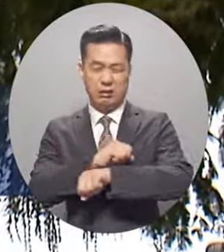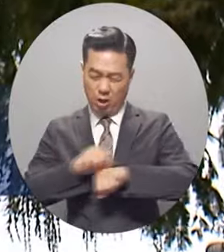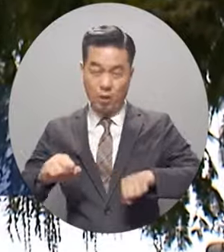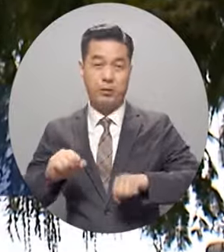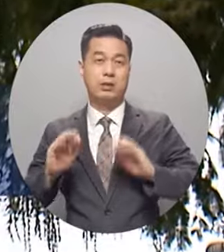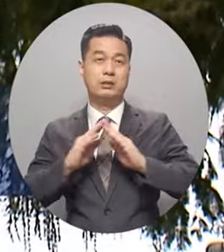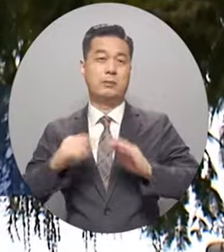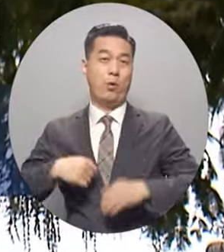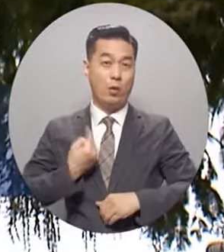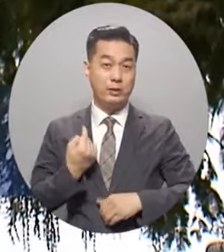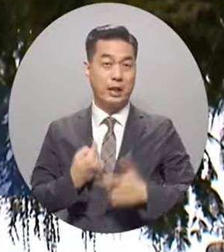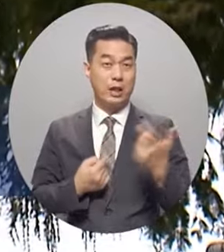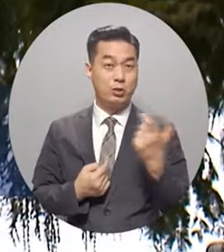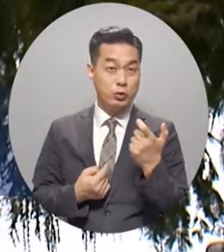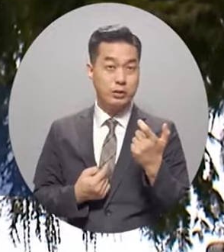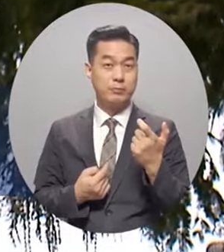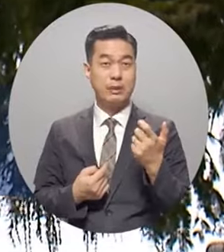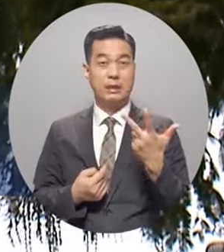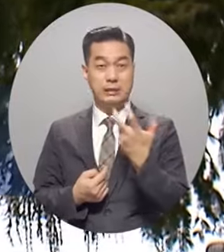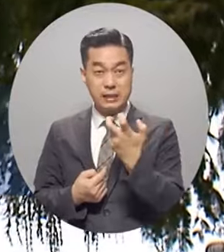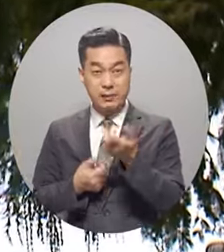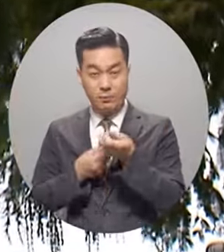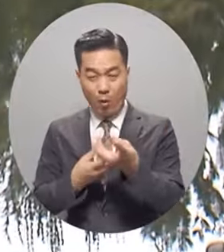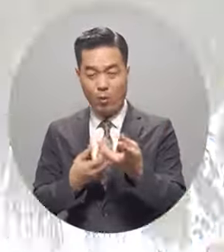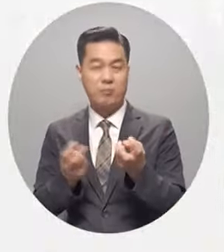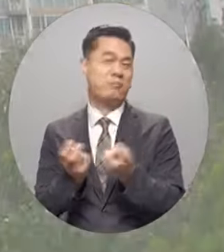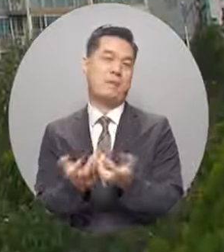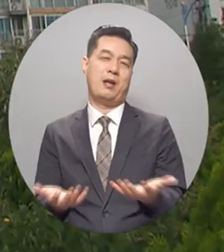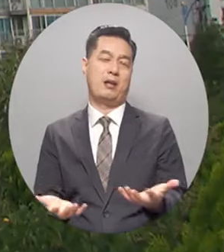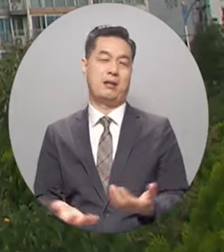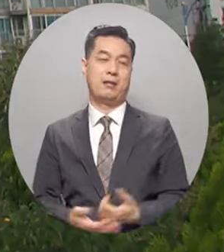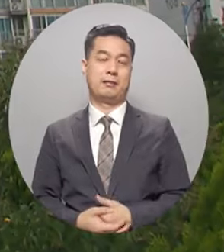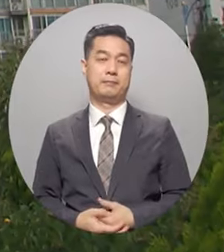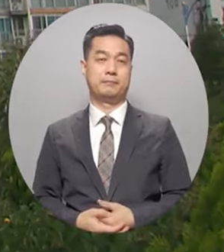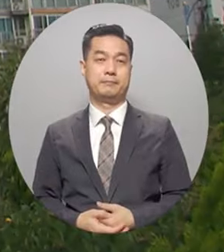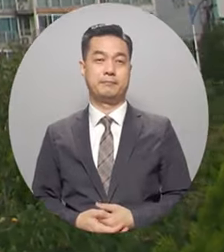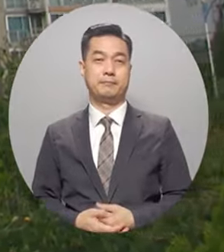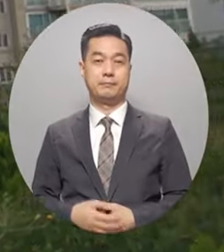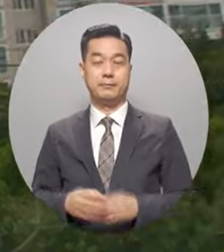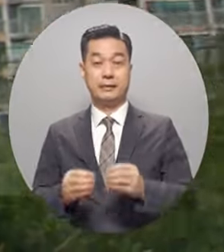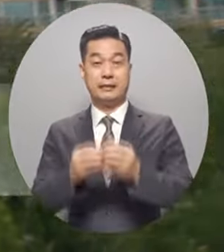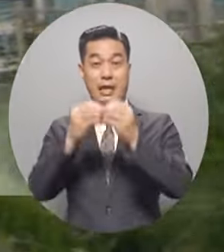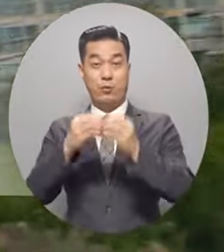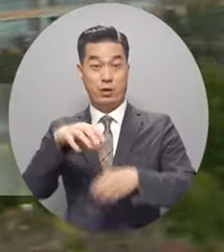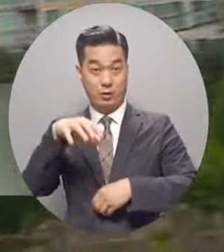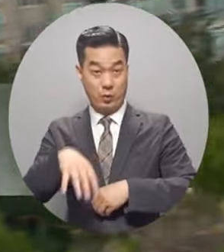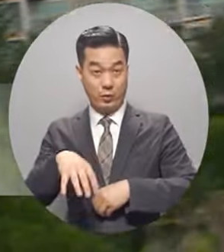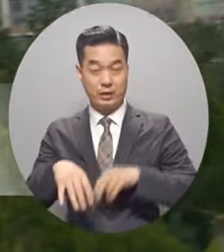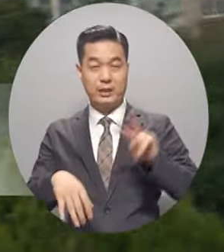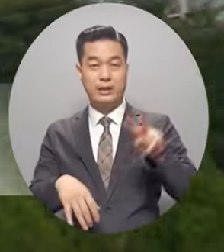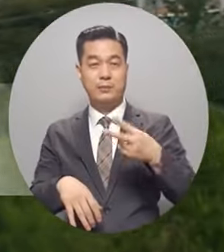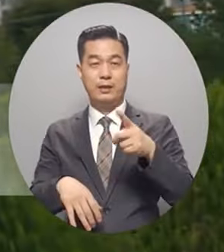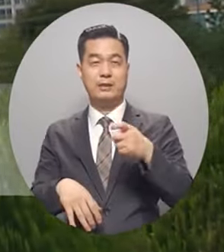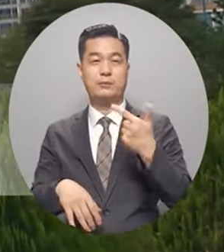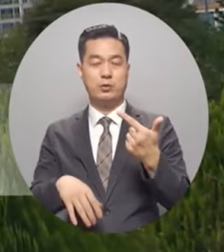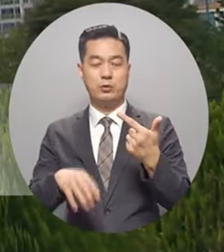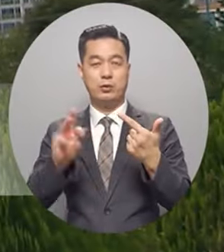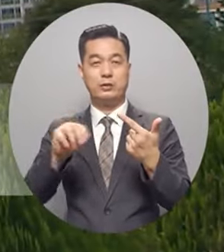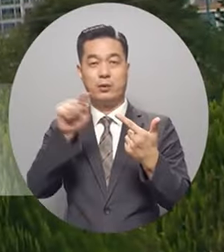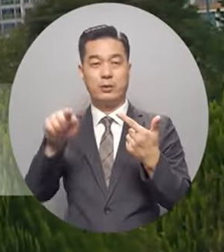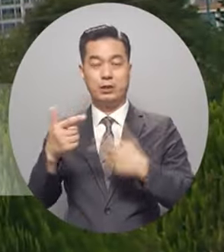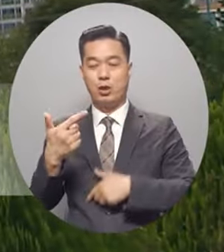혼자서 60 몇평 70평까지 뜨게 사겠습니까 창원지검장 관사는 216m 65평